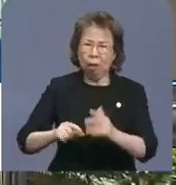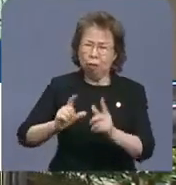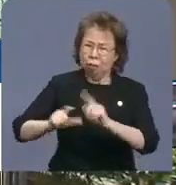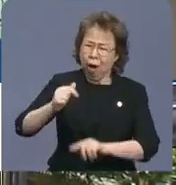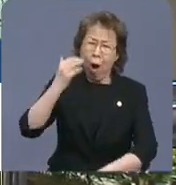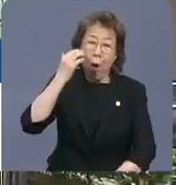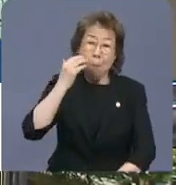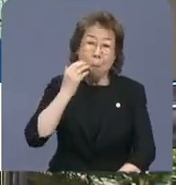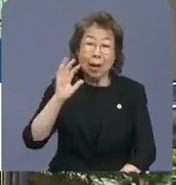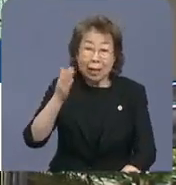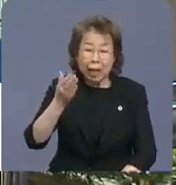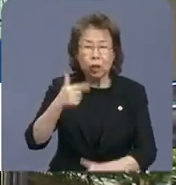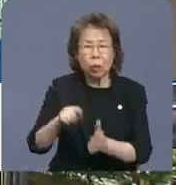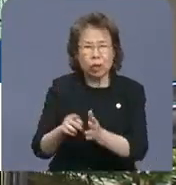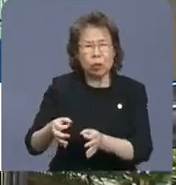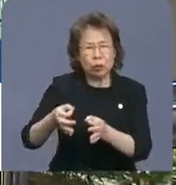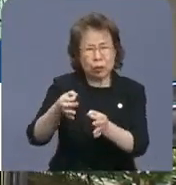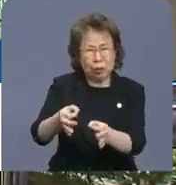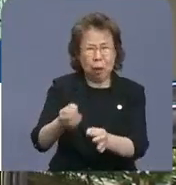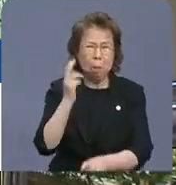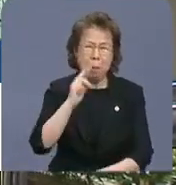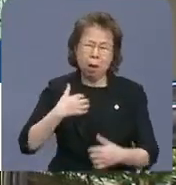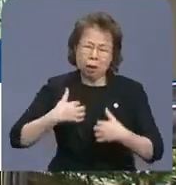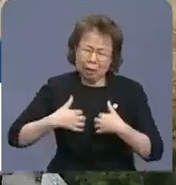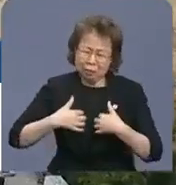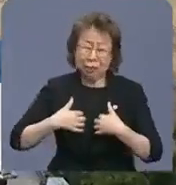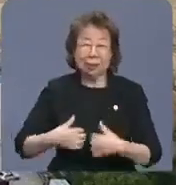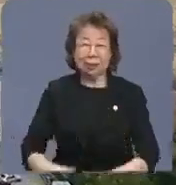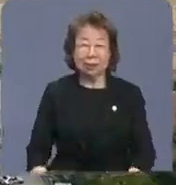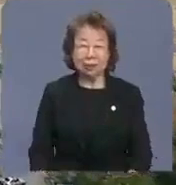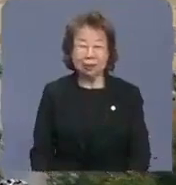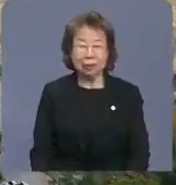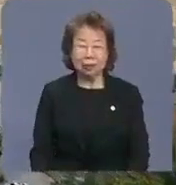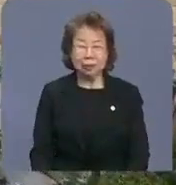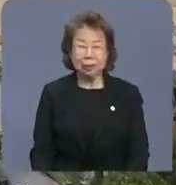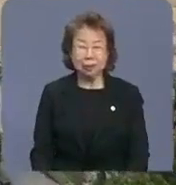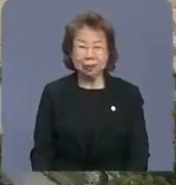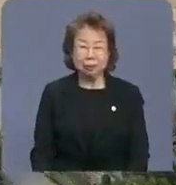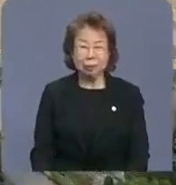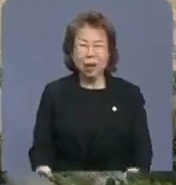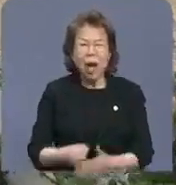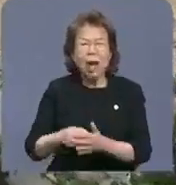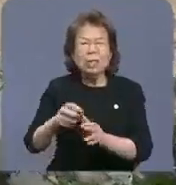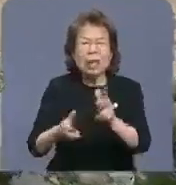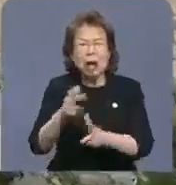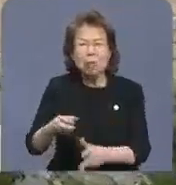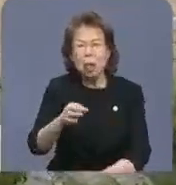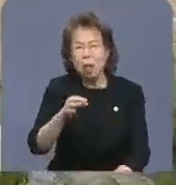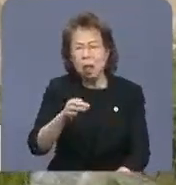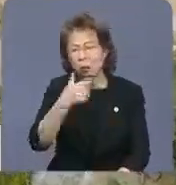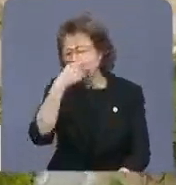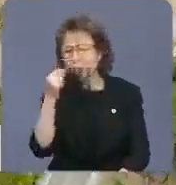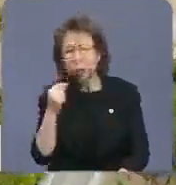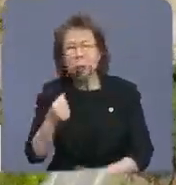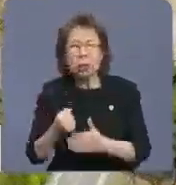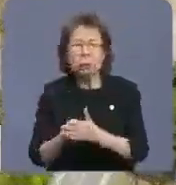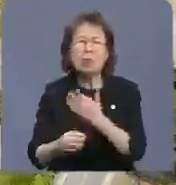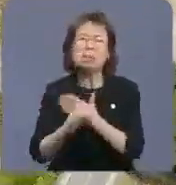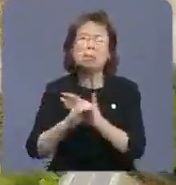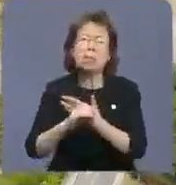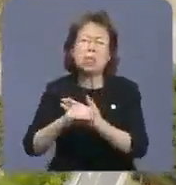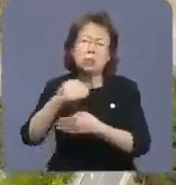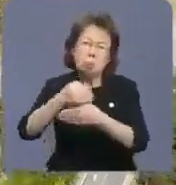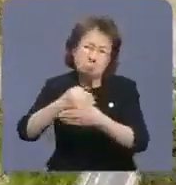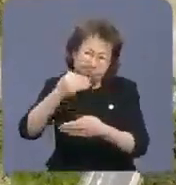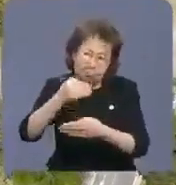있게 우리가 기부를 해서 매우 기쁘게 생각합니다 구멍난 사 업 비 탓에 임씨 개방의 머물렀던 해운대